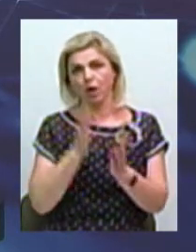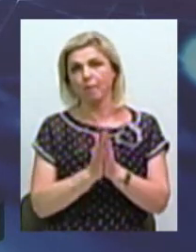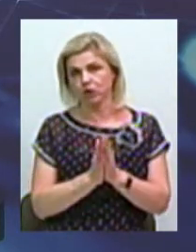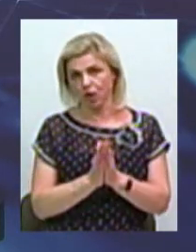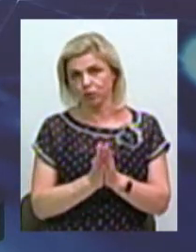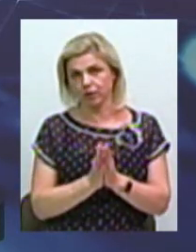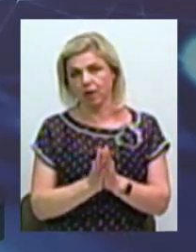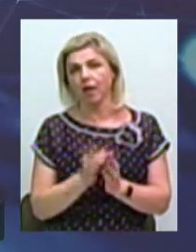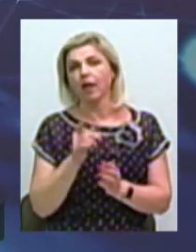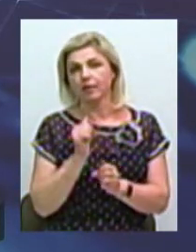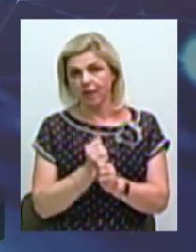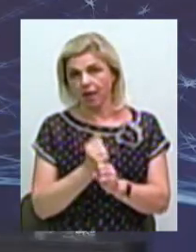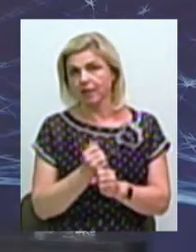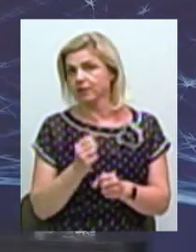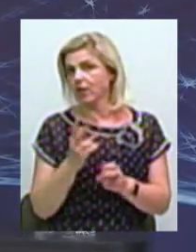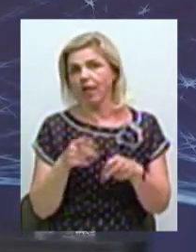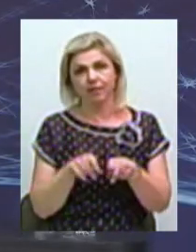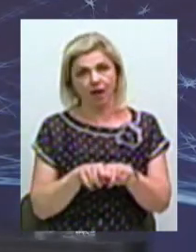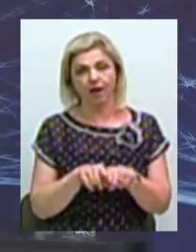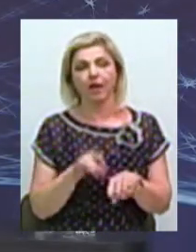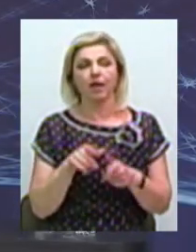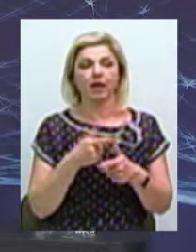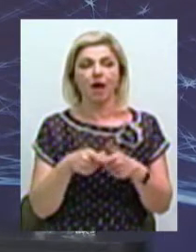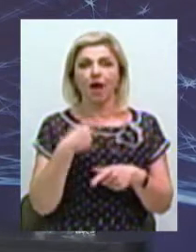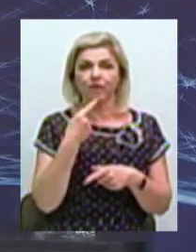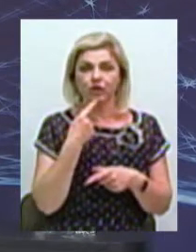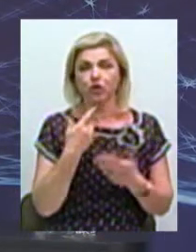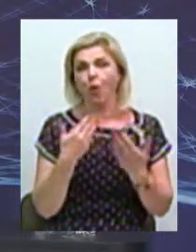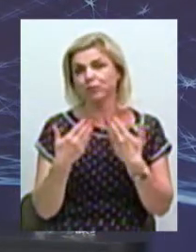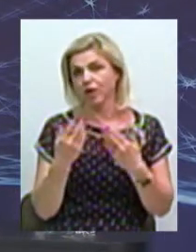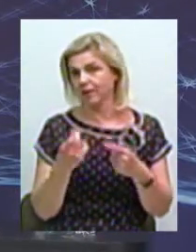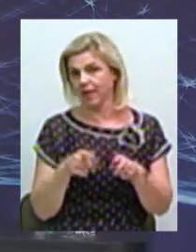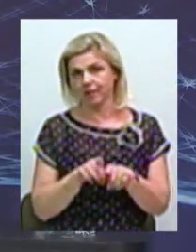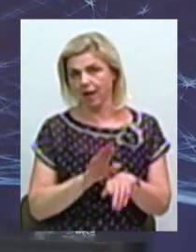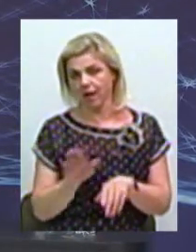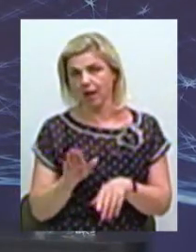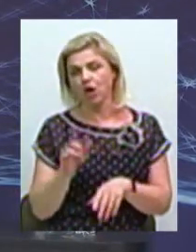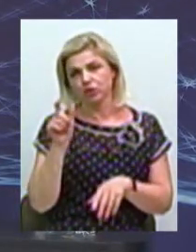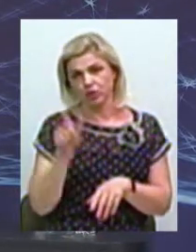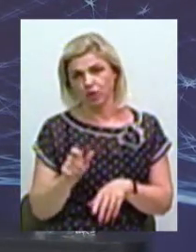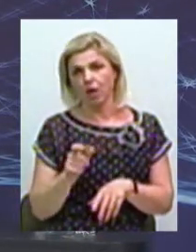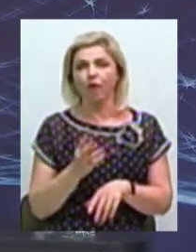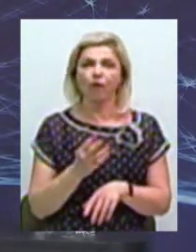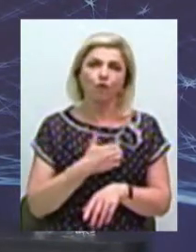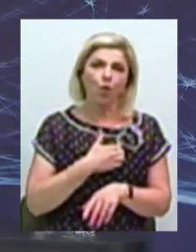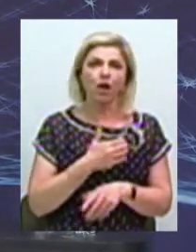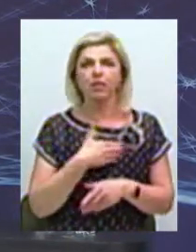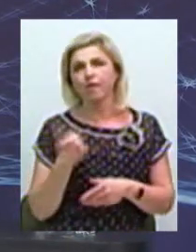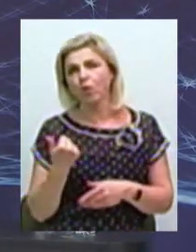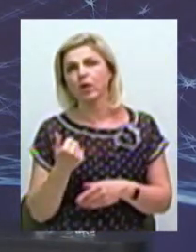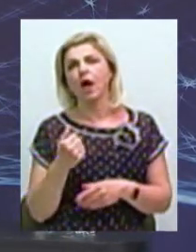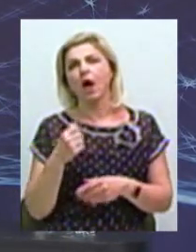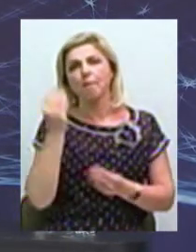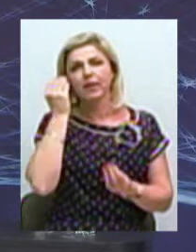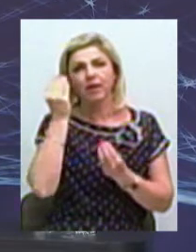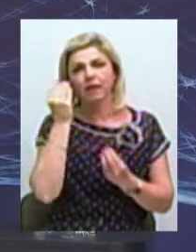там делаешь это не так или говоришь, там общаешься не так. Тогда человек уже, ну, волей-неволей, когда мнение не субъективно